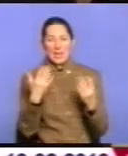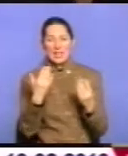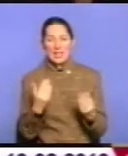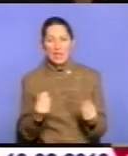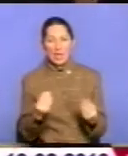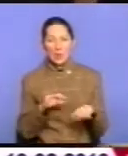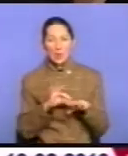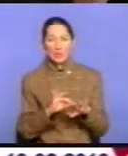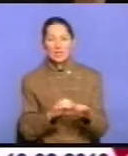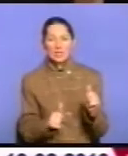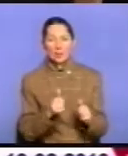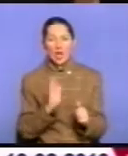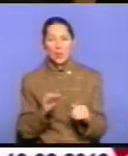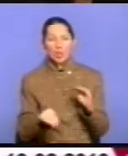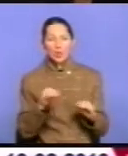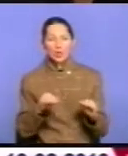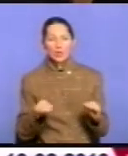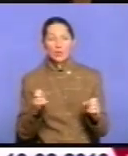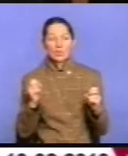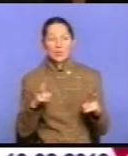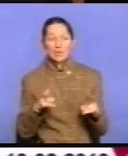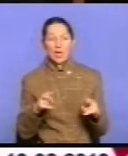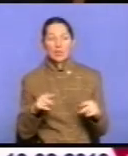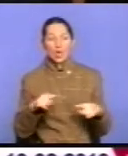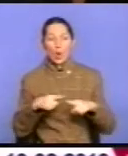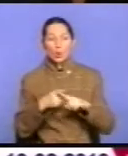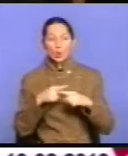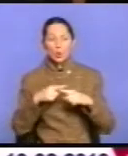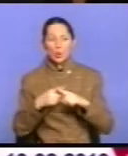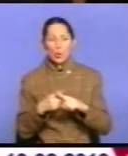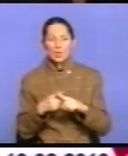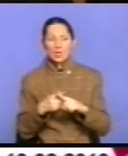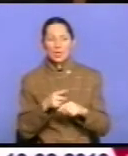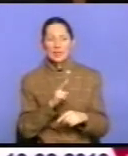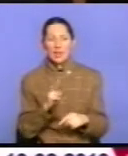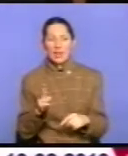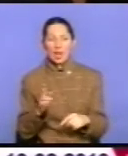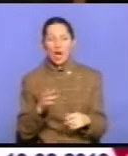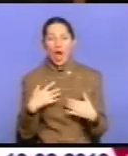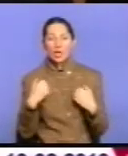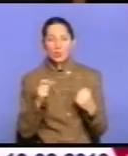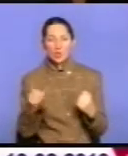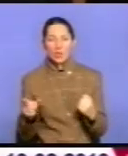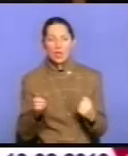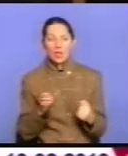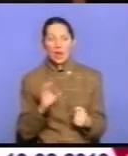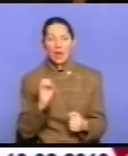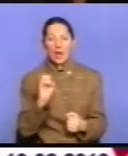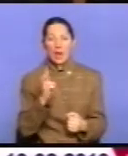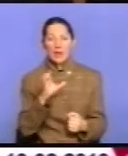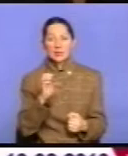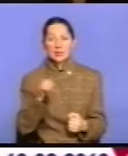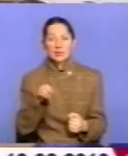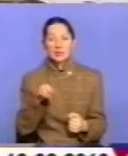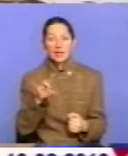переддень проведення змагань будуть облаштовані спеціальні конструкції, на яких спортсмени-екстремали будуть демонструвати